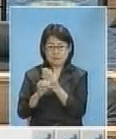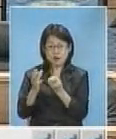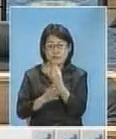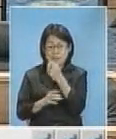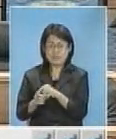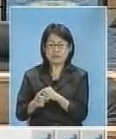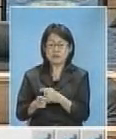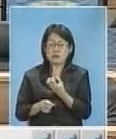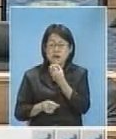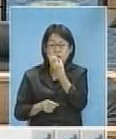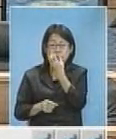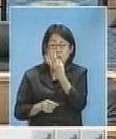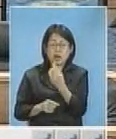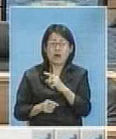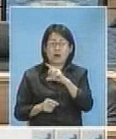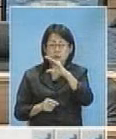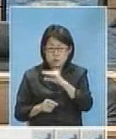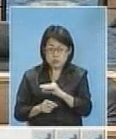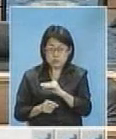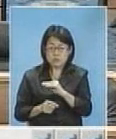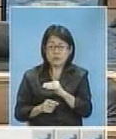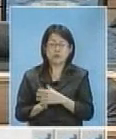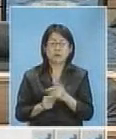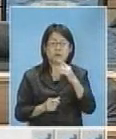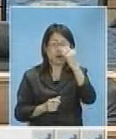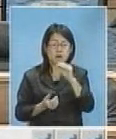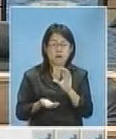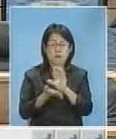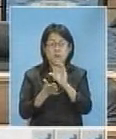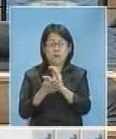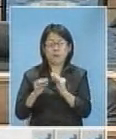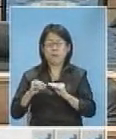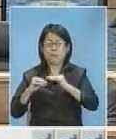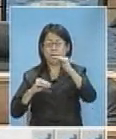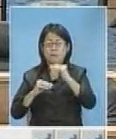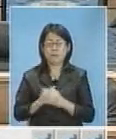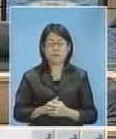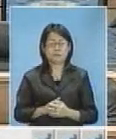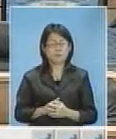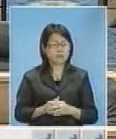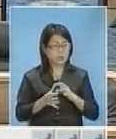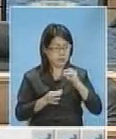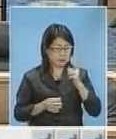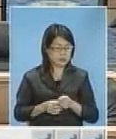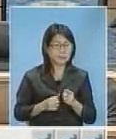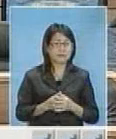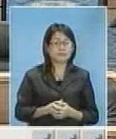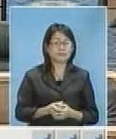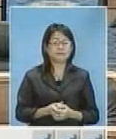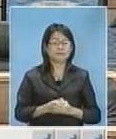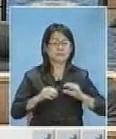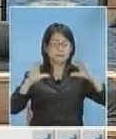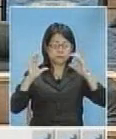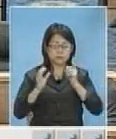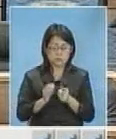ากคุณก็จะลดลงเพราะต้นทุนของธนาคารออมสินเขาสูงขึ้นอันนี้เป็นข้อเท็จจริงครับที่ทางรัฐบา